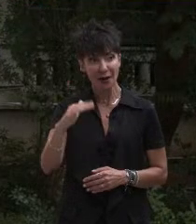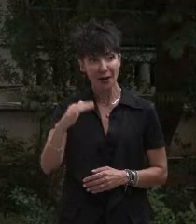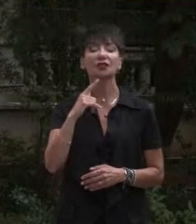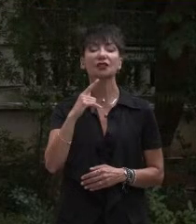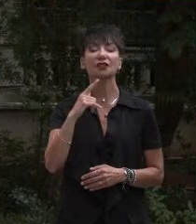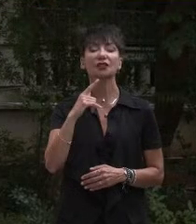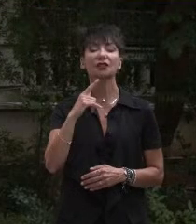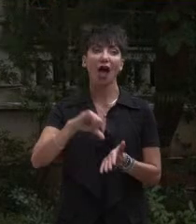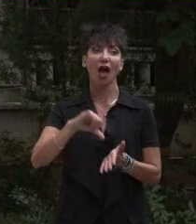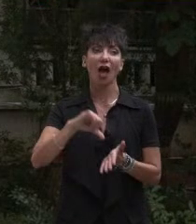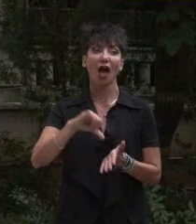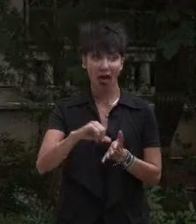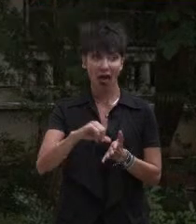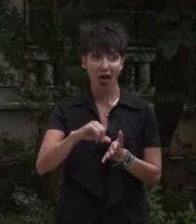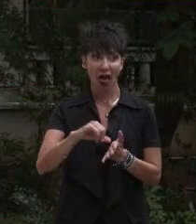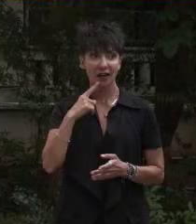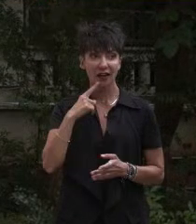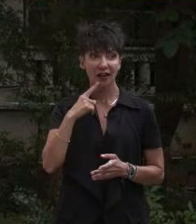Σοφία.